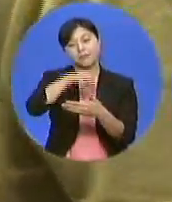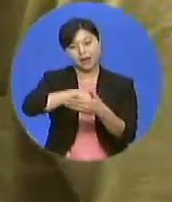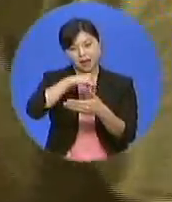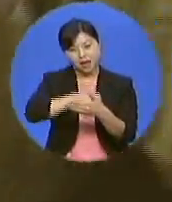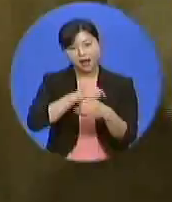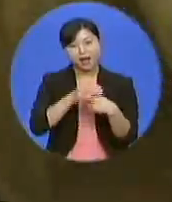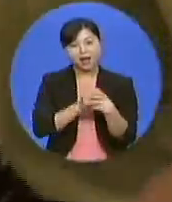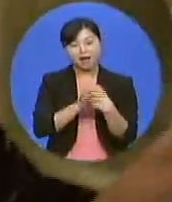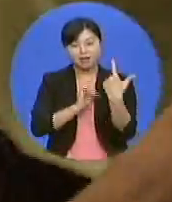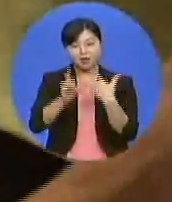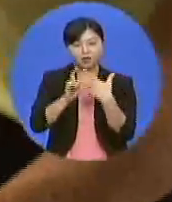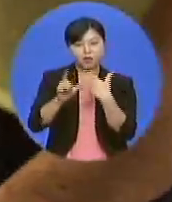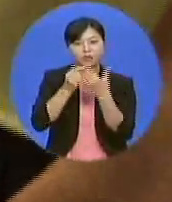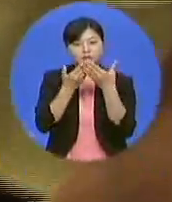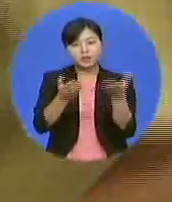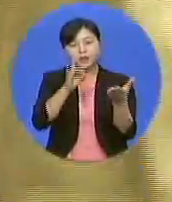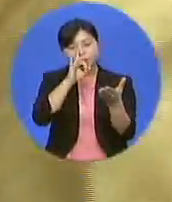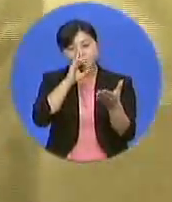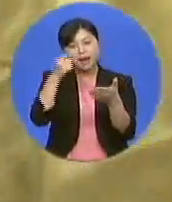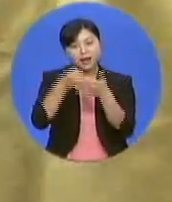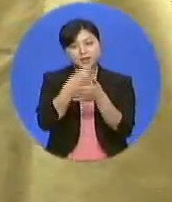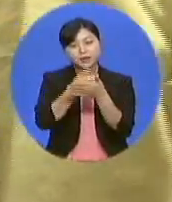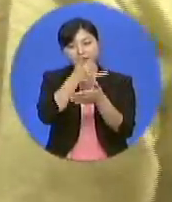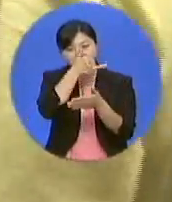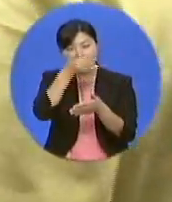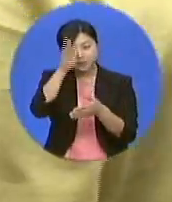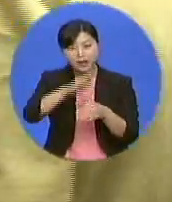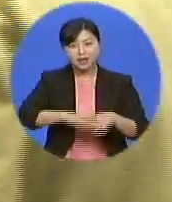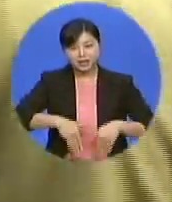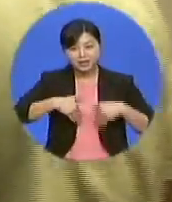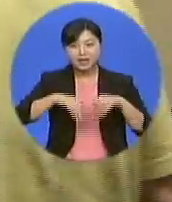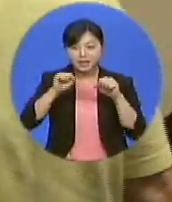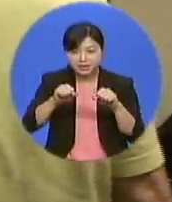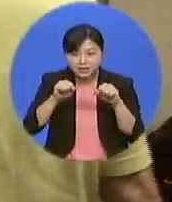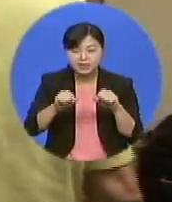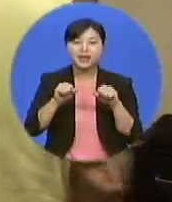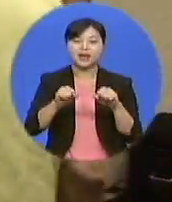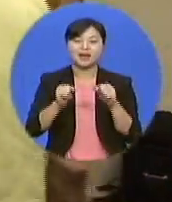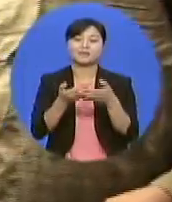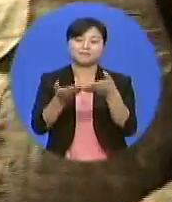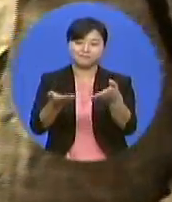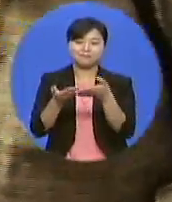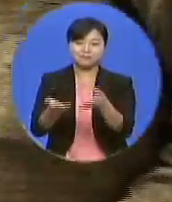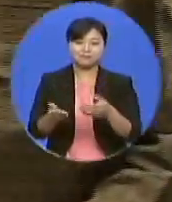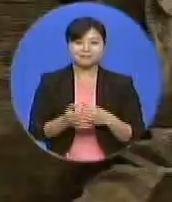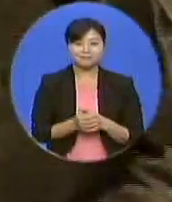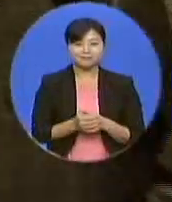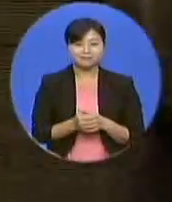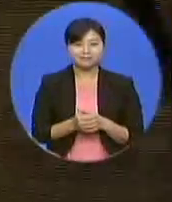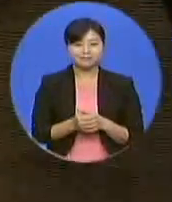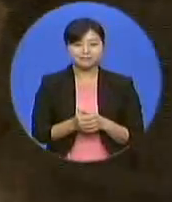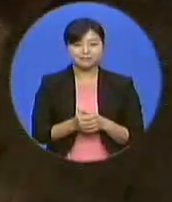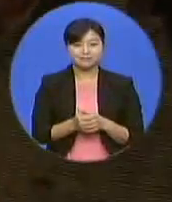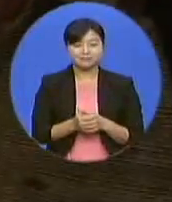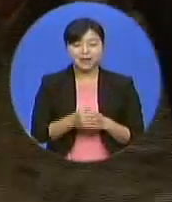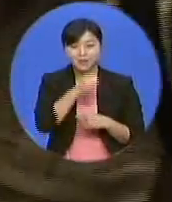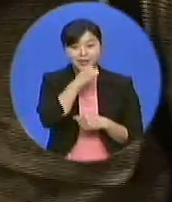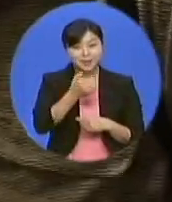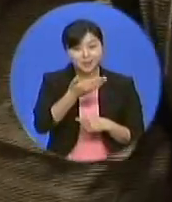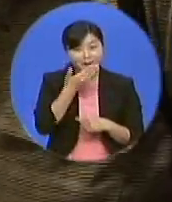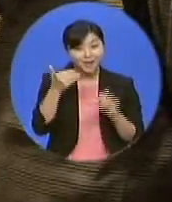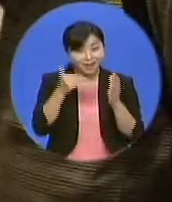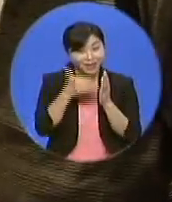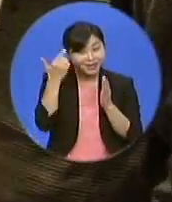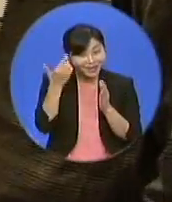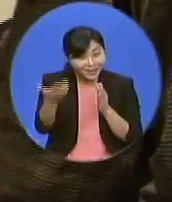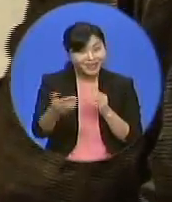더할 수 없어 아쉽지만 따뜻한 인사를 건네는 걸로 마음을 달랜다. 어르신 맛있게 드셨어요? 네,